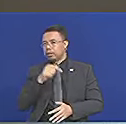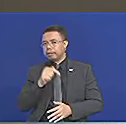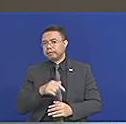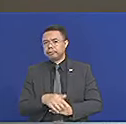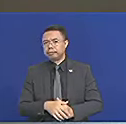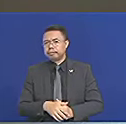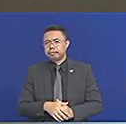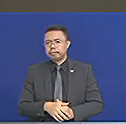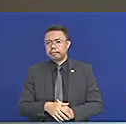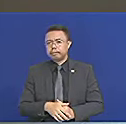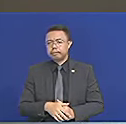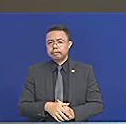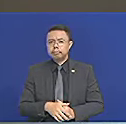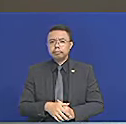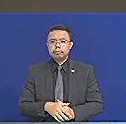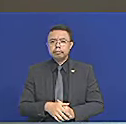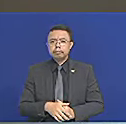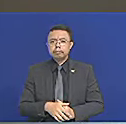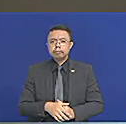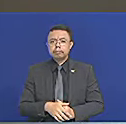saudara.